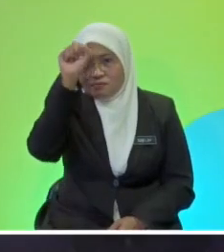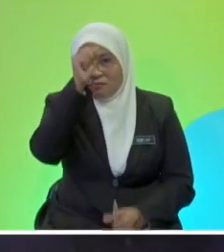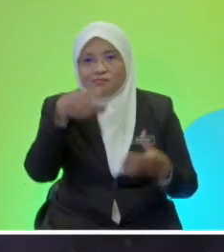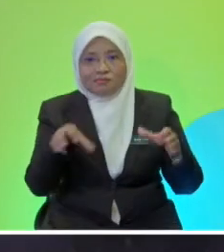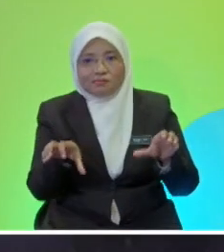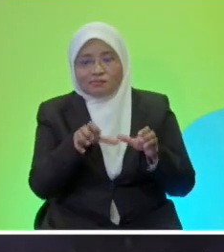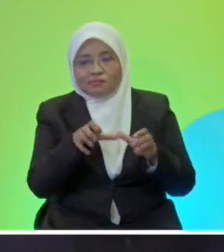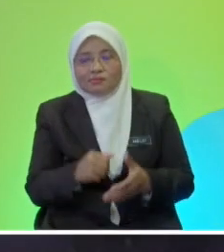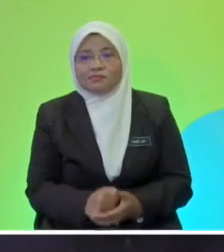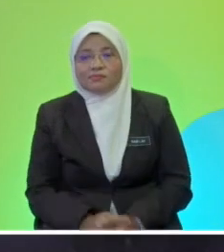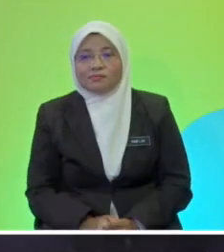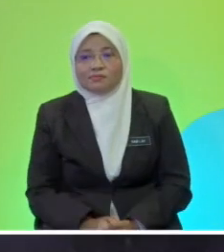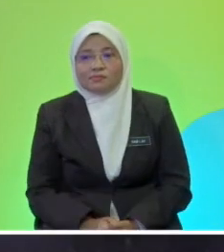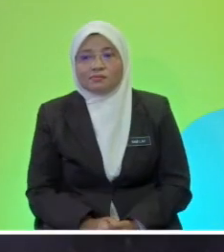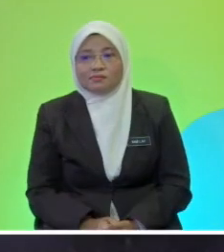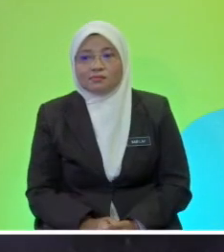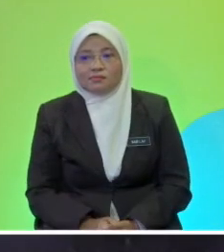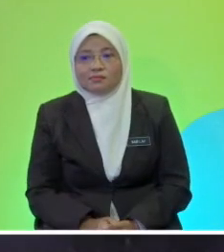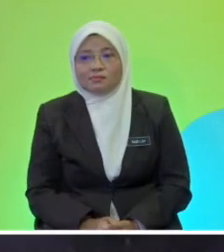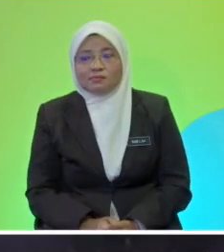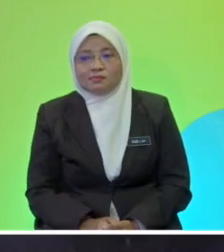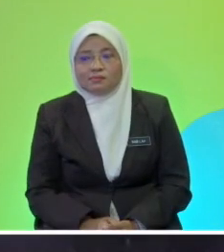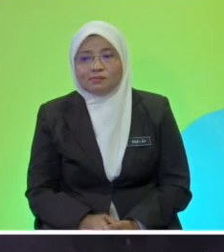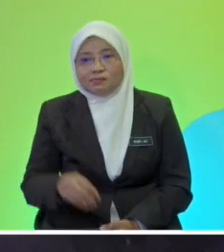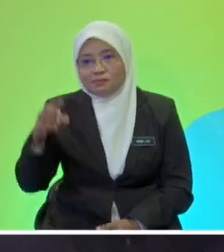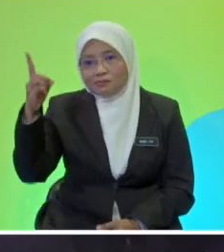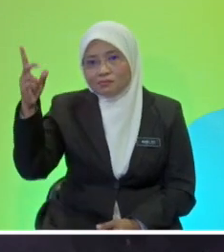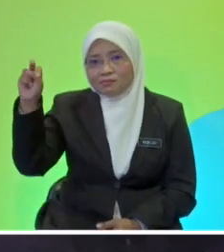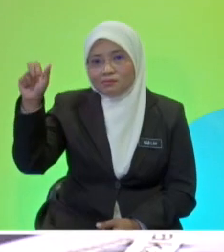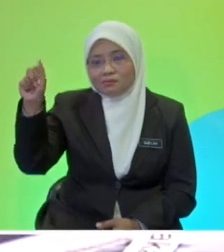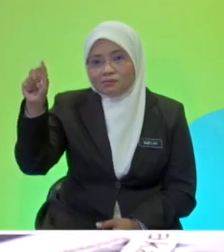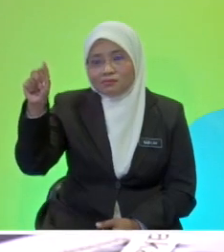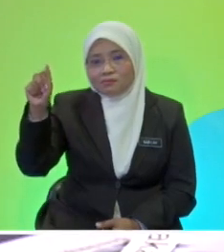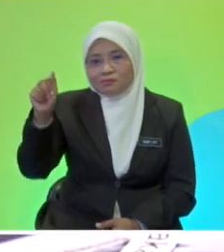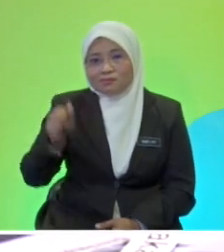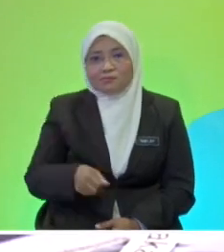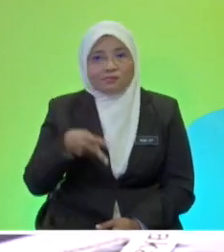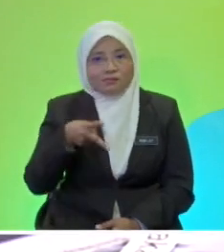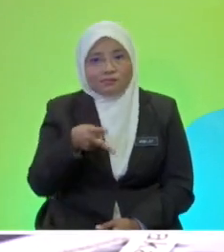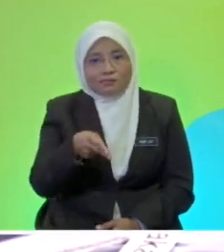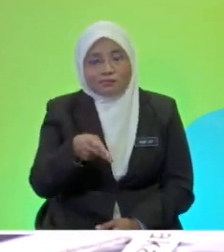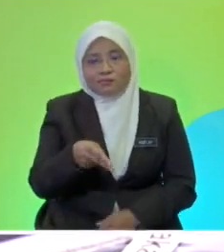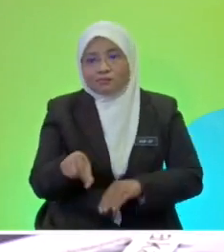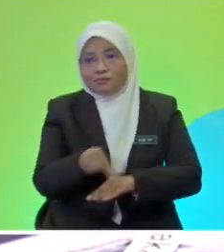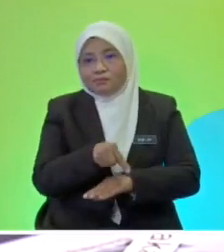agaknya yang ini Oh iya Ini dipotong DNA difoto Oke